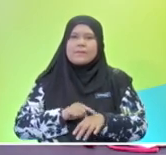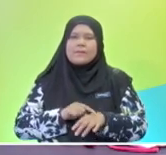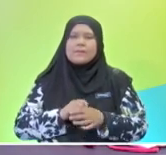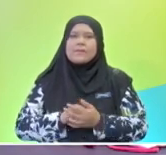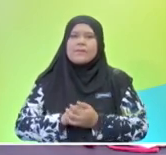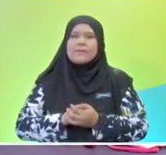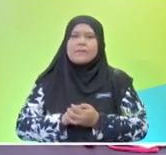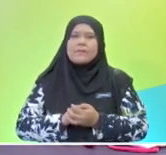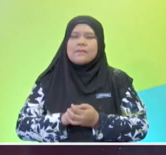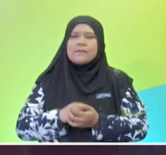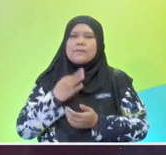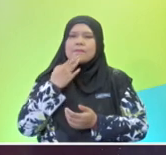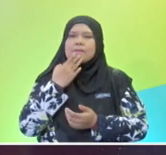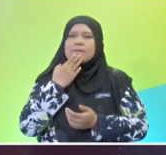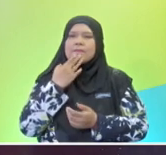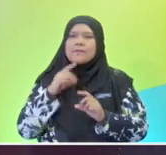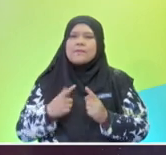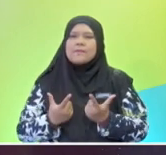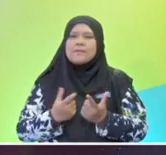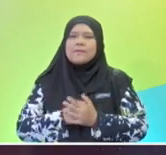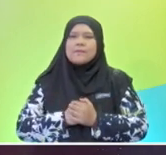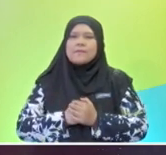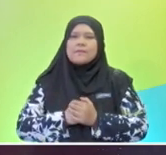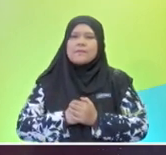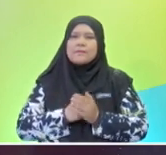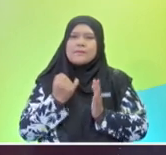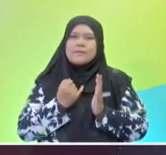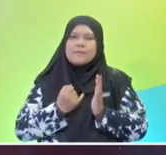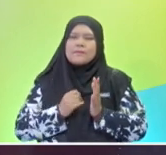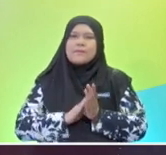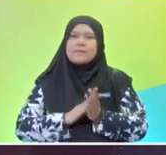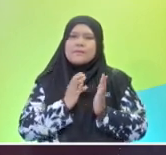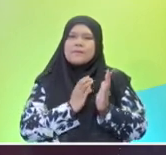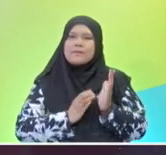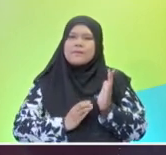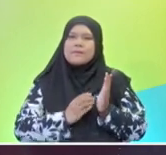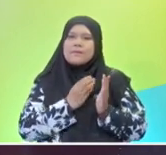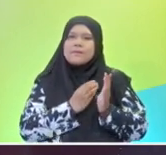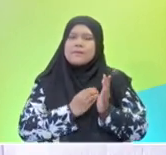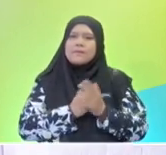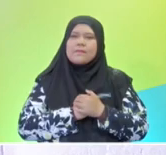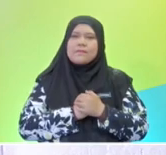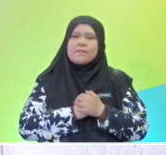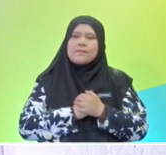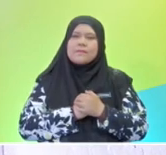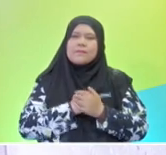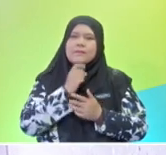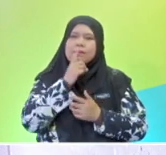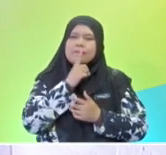cuba guna warna lain pula. Saya nak bagi corak-coraklah sikit cikgu. Boleh. Bagi corak-corak. Ni merah